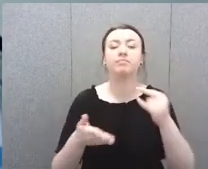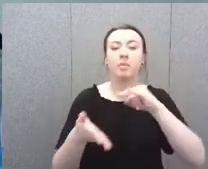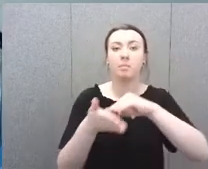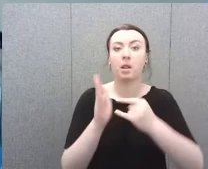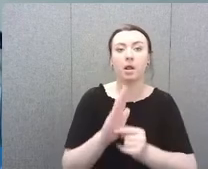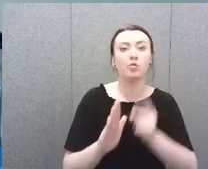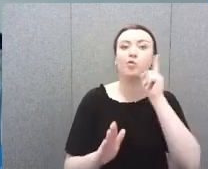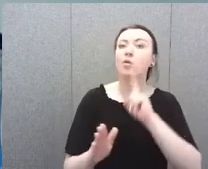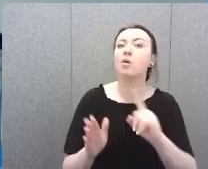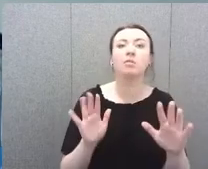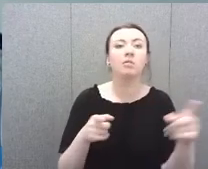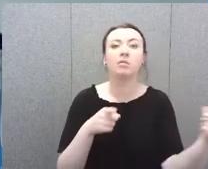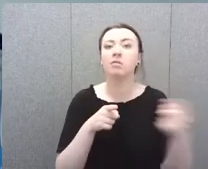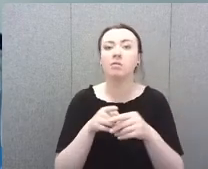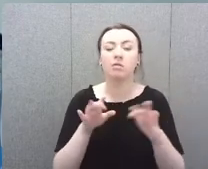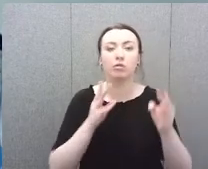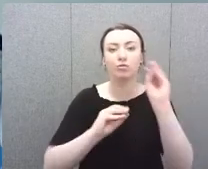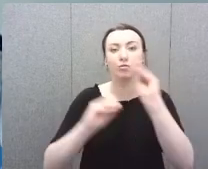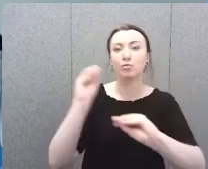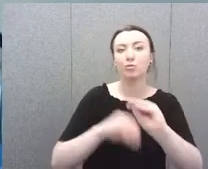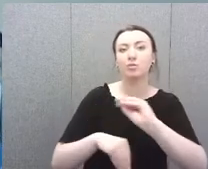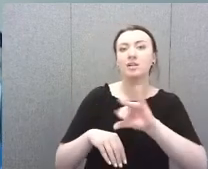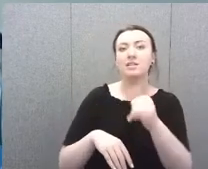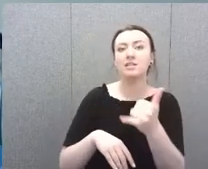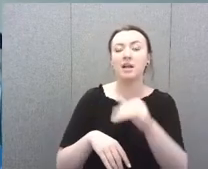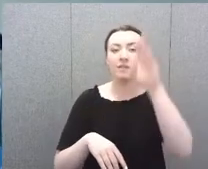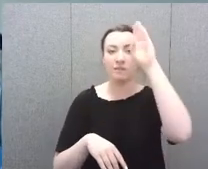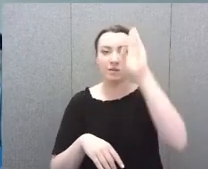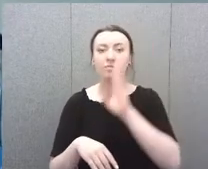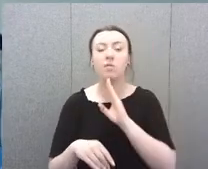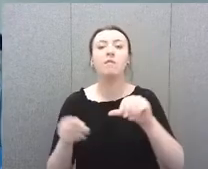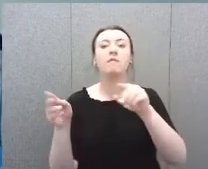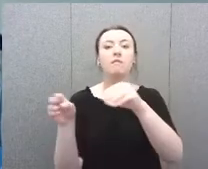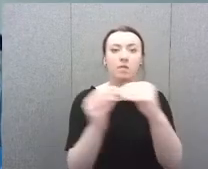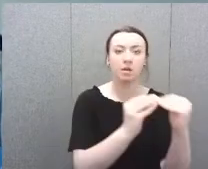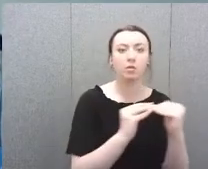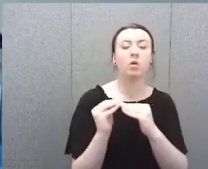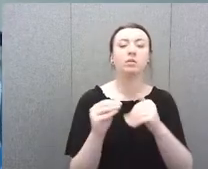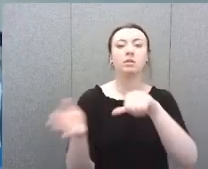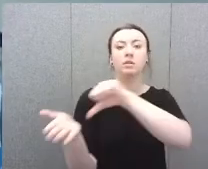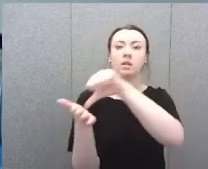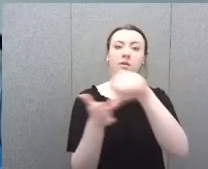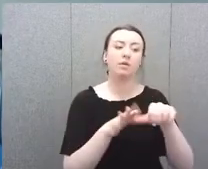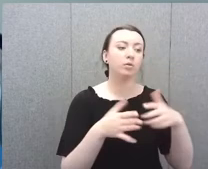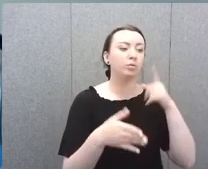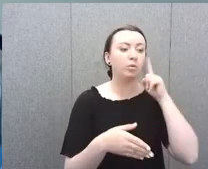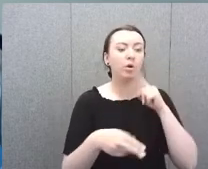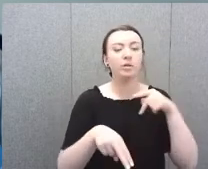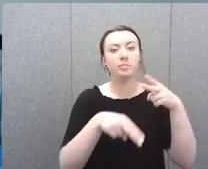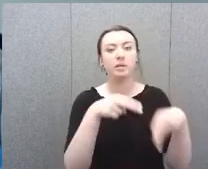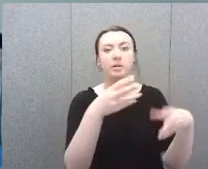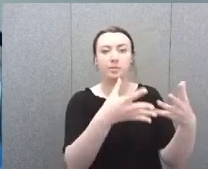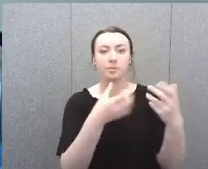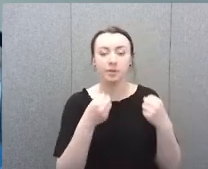Равенство участия мужчин и женщин в процессе принятия решений